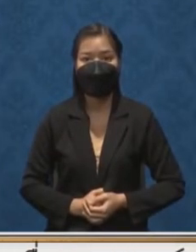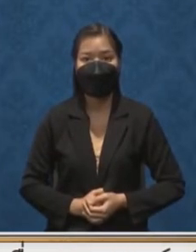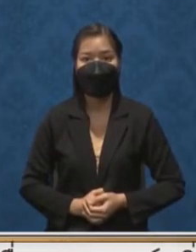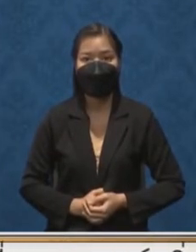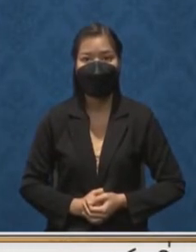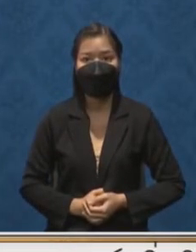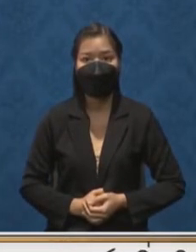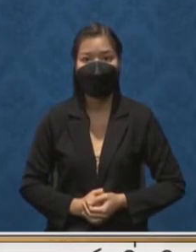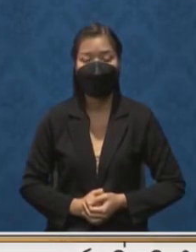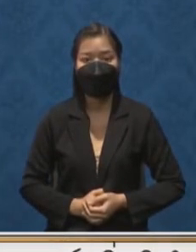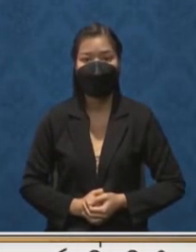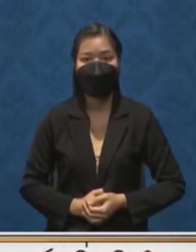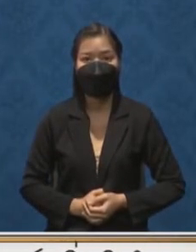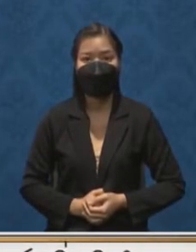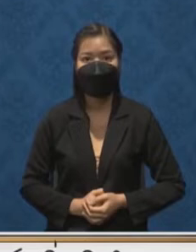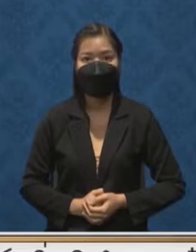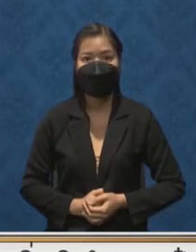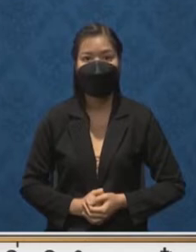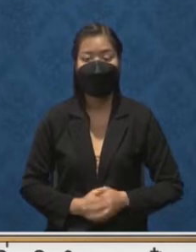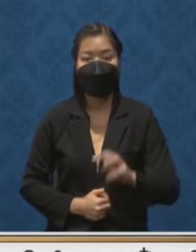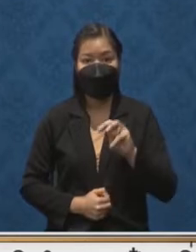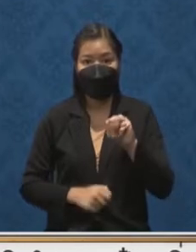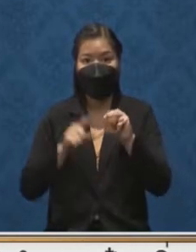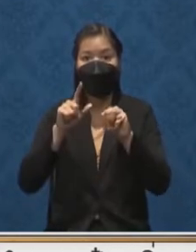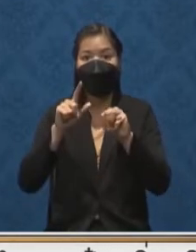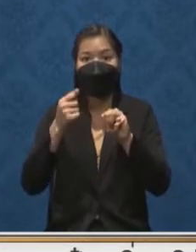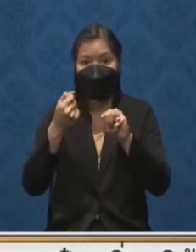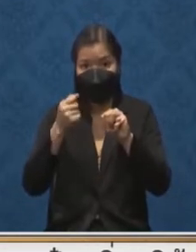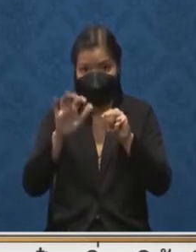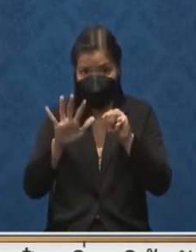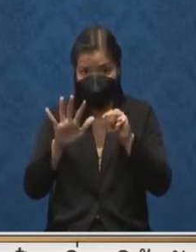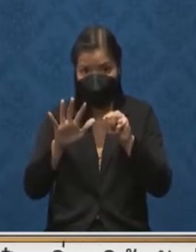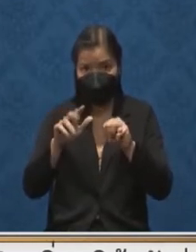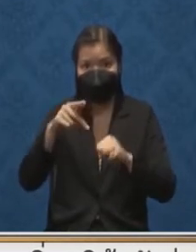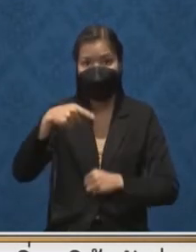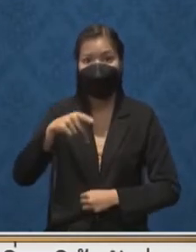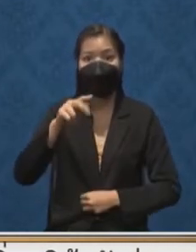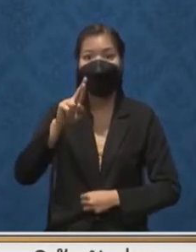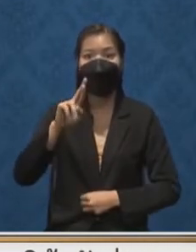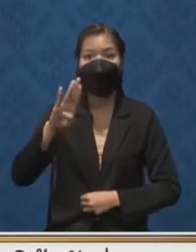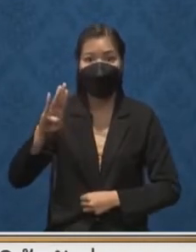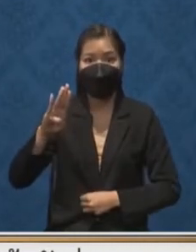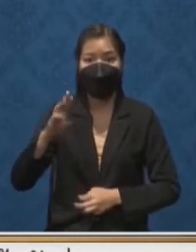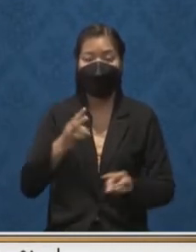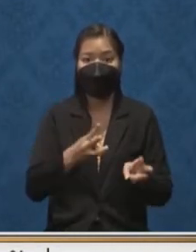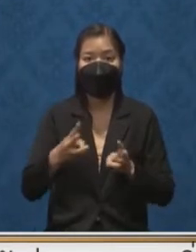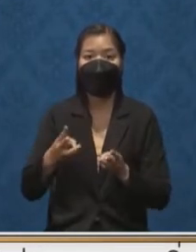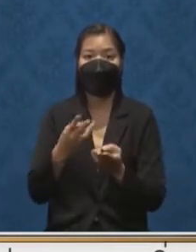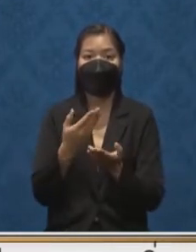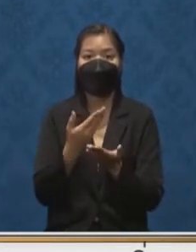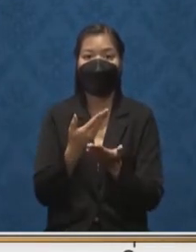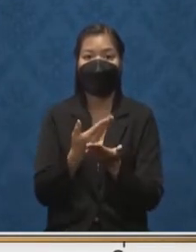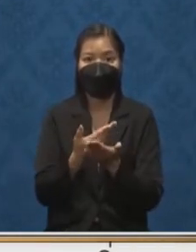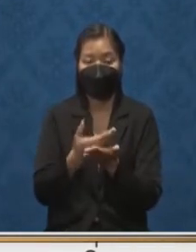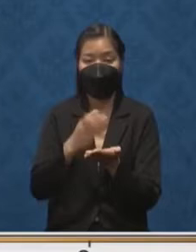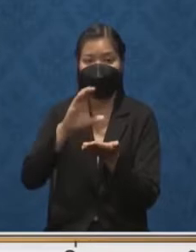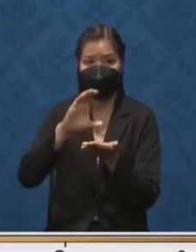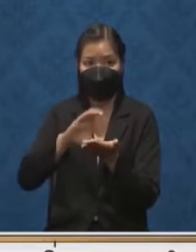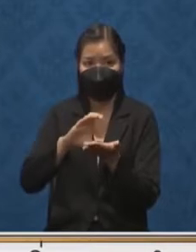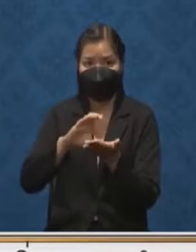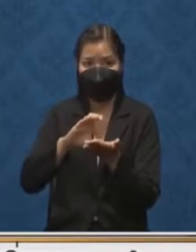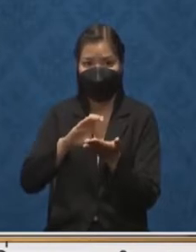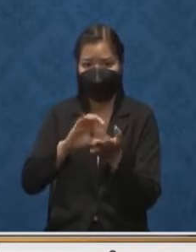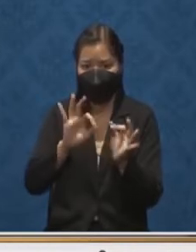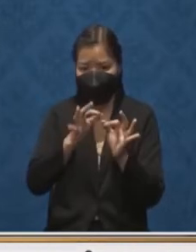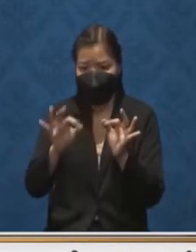ของพ.ร.วิธีงบประมาณเขาเขียนวาชัดว่งบกลางคืออะไร งบกลางต้ไม่เหมือน